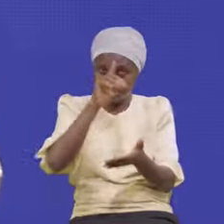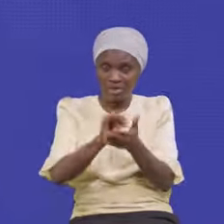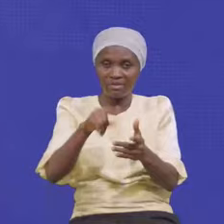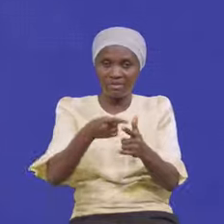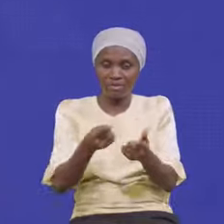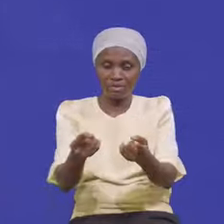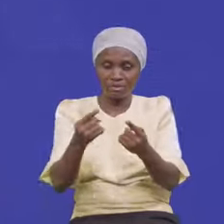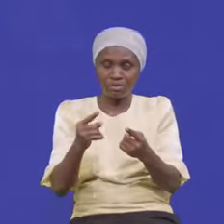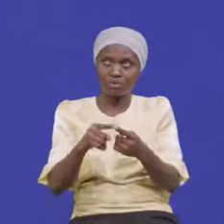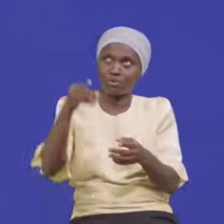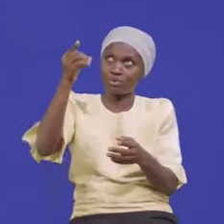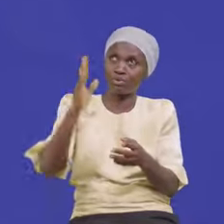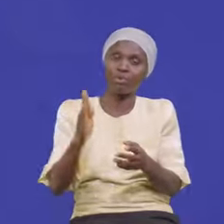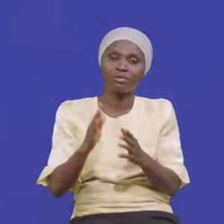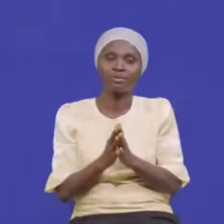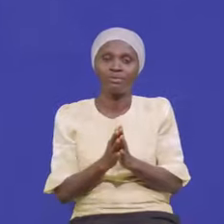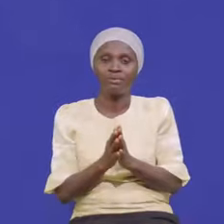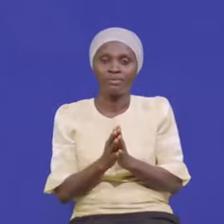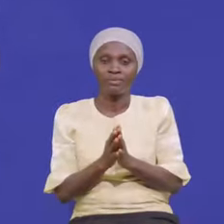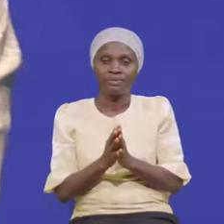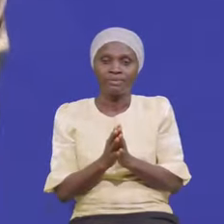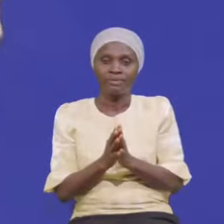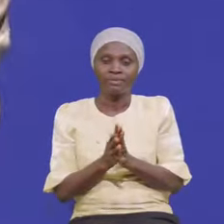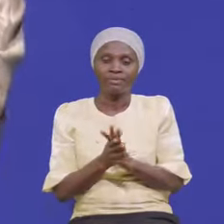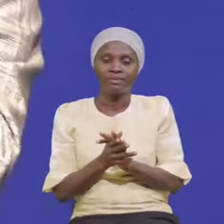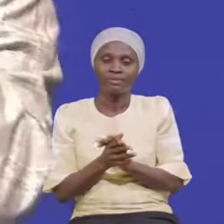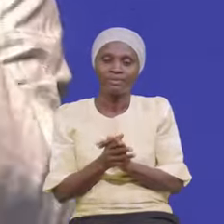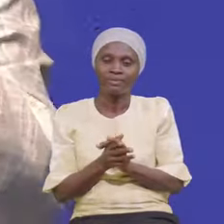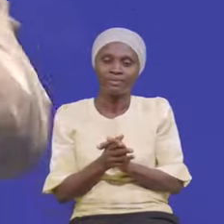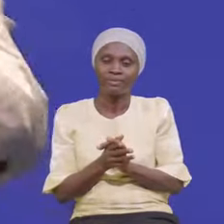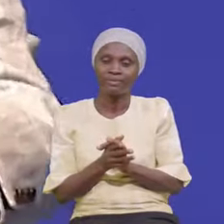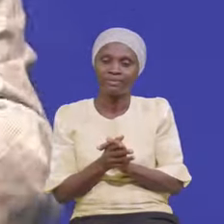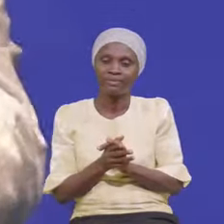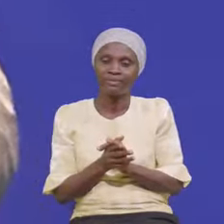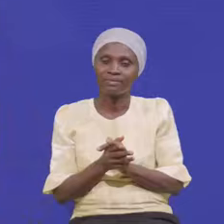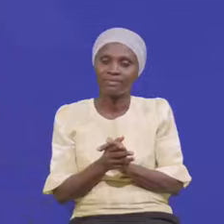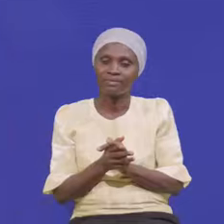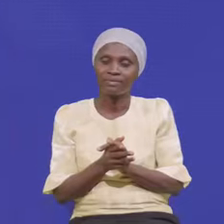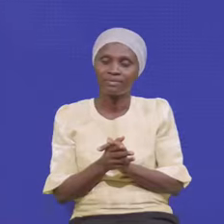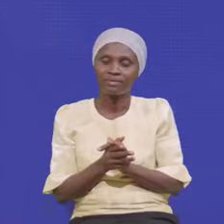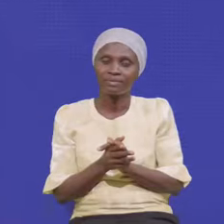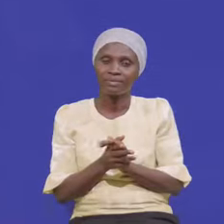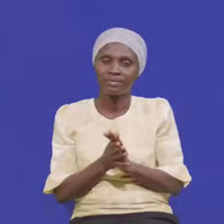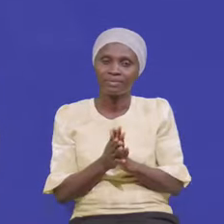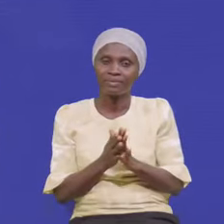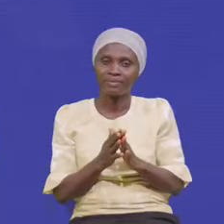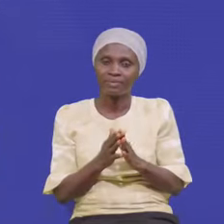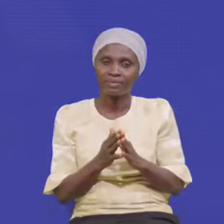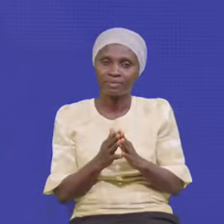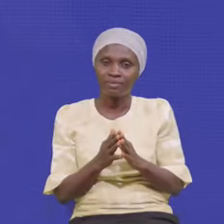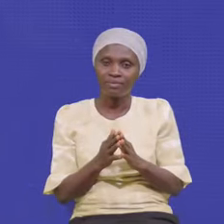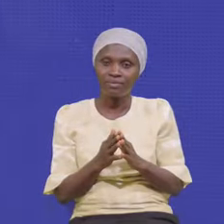God. ఈ విధంగా దేవుని చేరుకోవడానికి గతములో మీకు తెలిసిన ఆలోచనలు పూర్తిగా విడిచిపెట్టి అంత్య గమన దిశ అయిన దేవుని